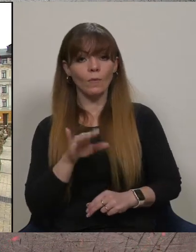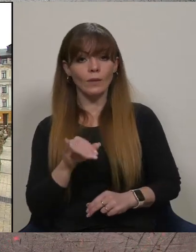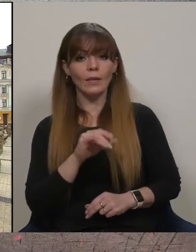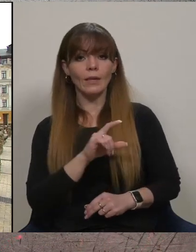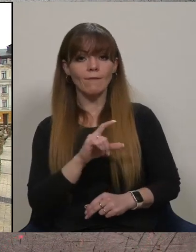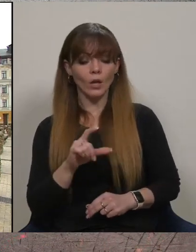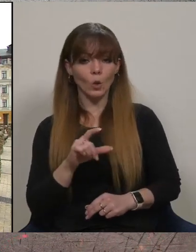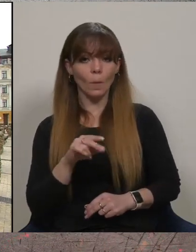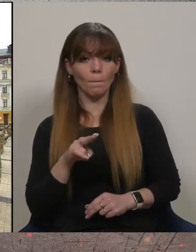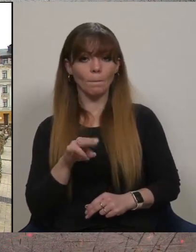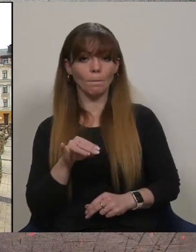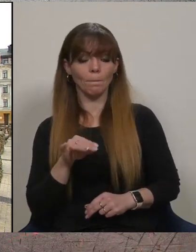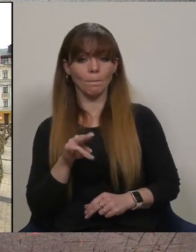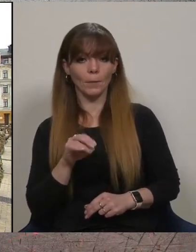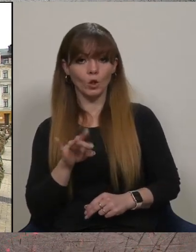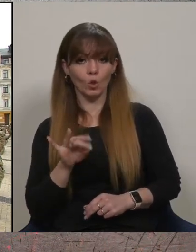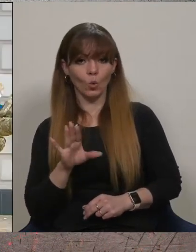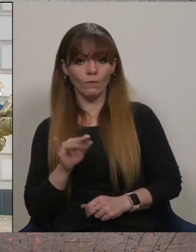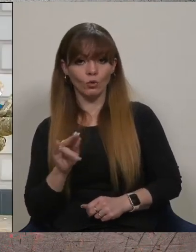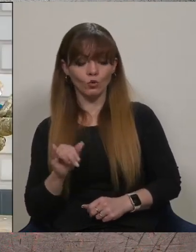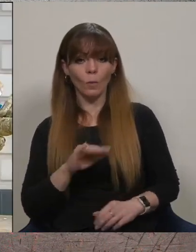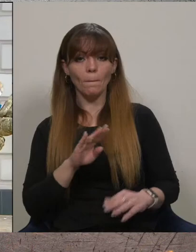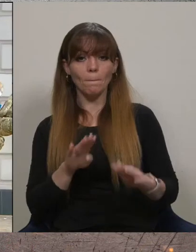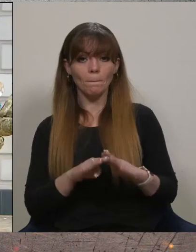Петровичу, підполковнику.